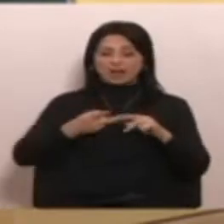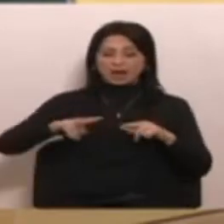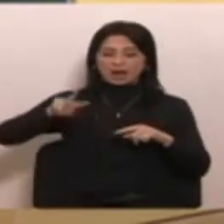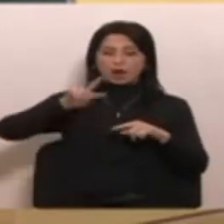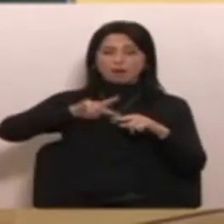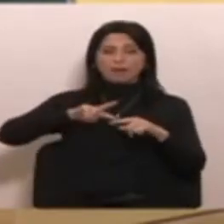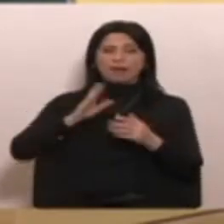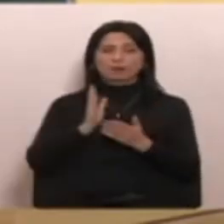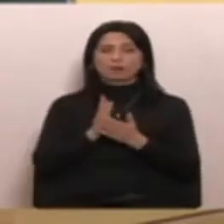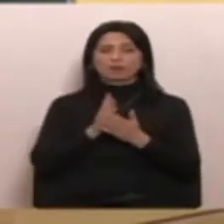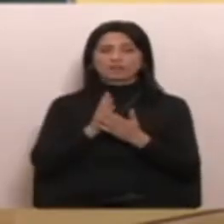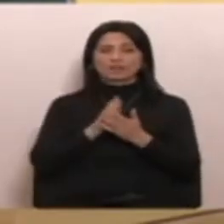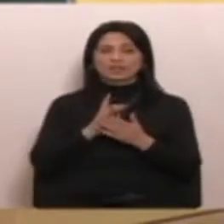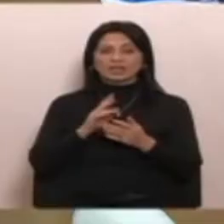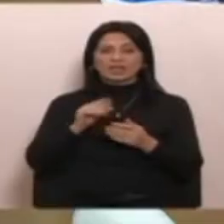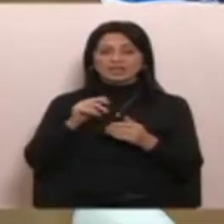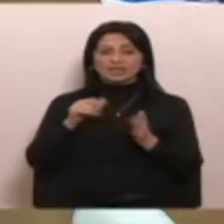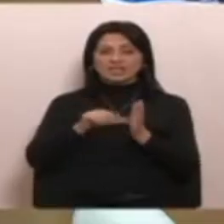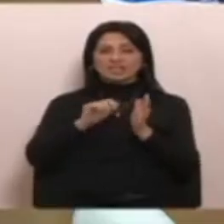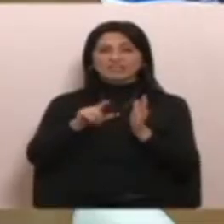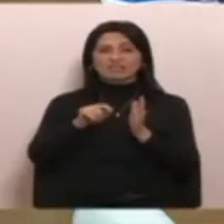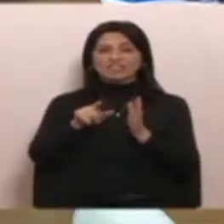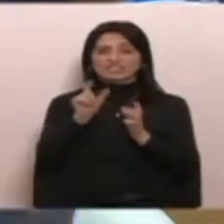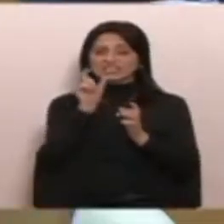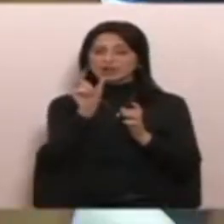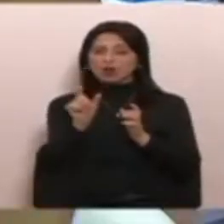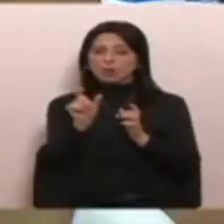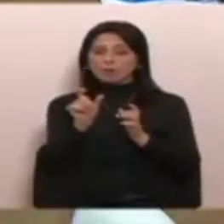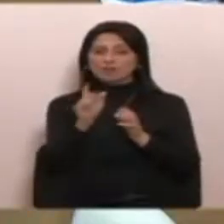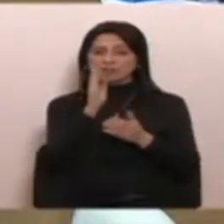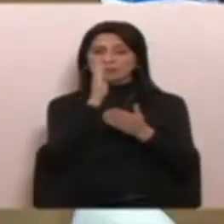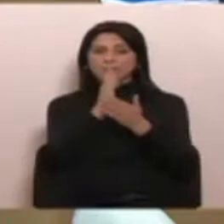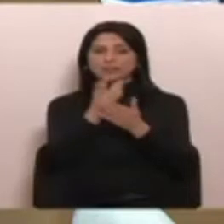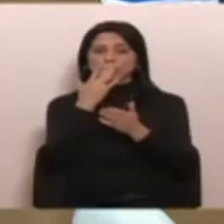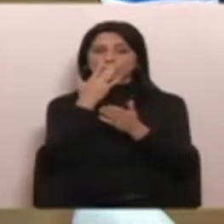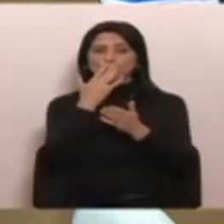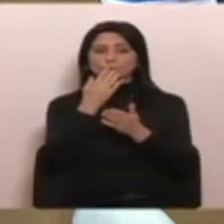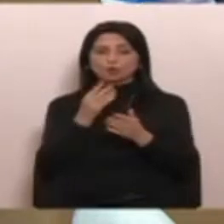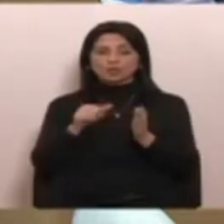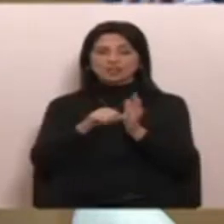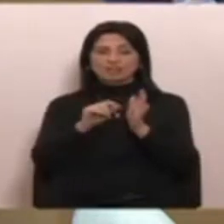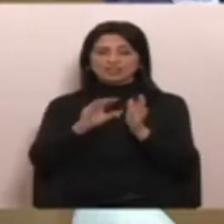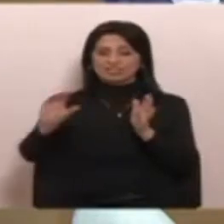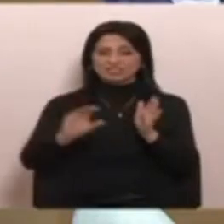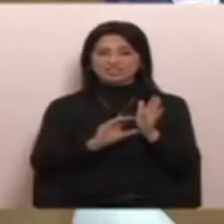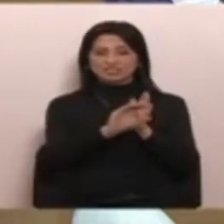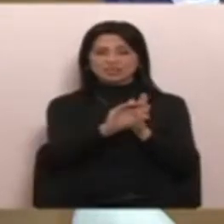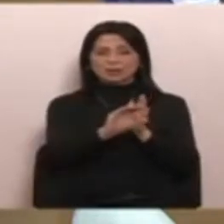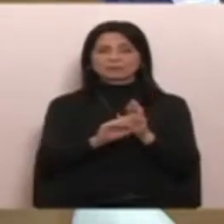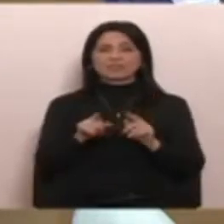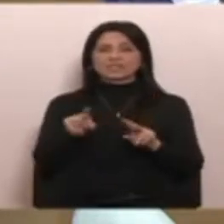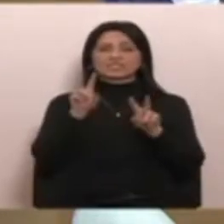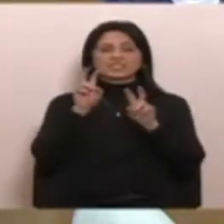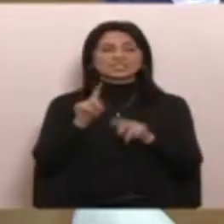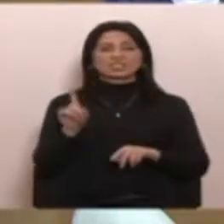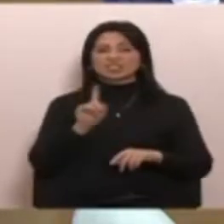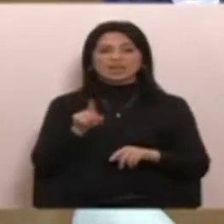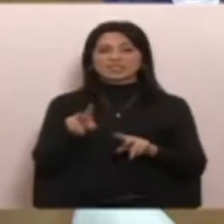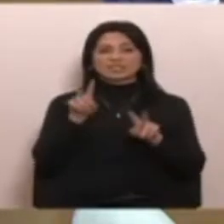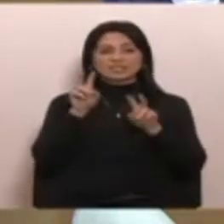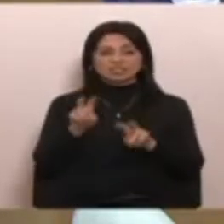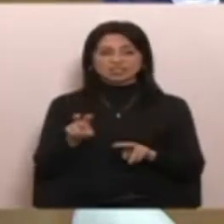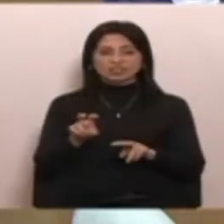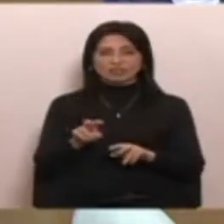არის რეინვესტიციის კომპონენტი პირდაპირ უცხოურ ინვესტიციებში. ეს ნიშნავს ერთ რამეს, ეს ნიშნავს იმას,